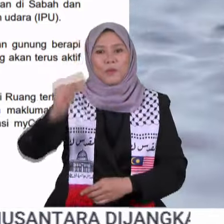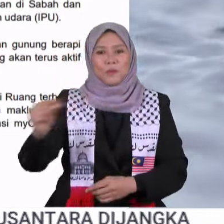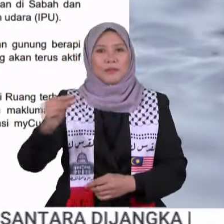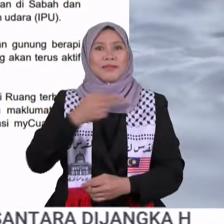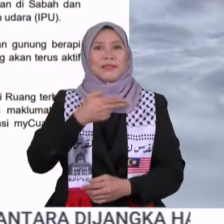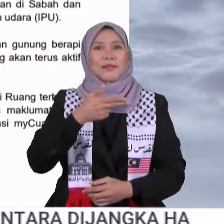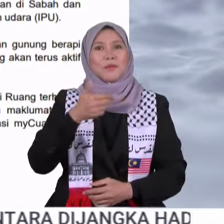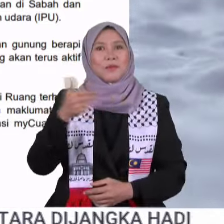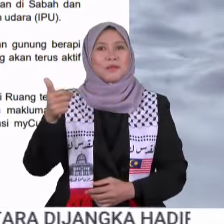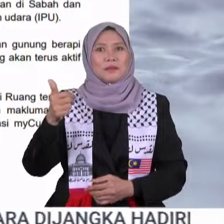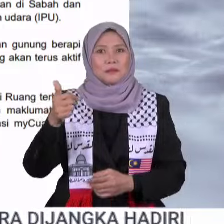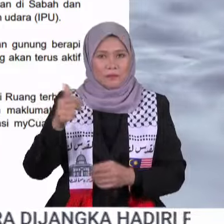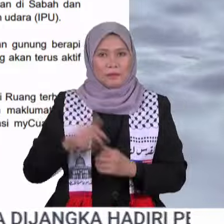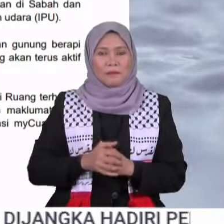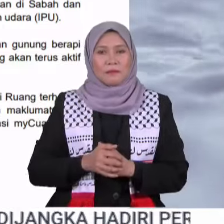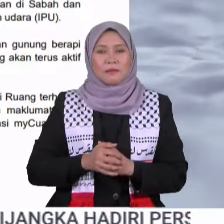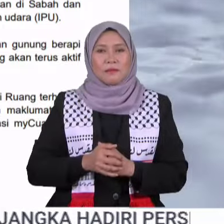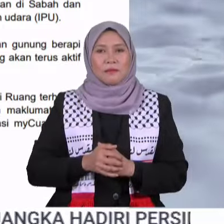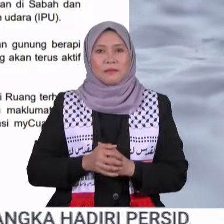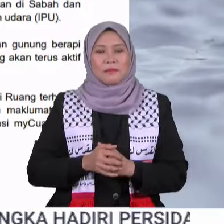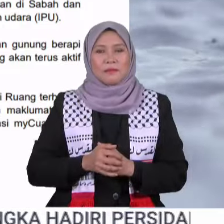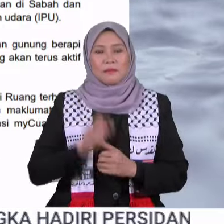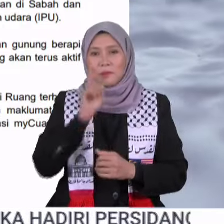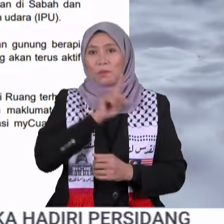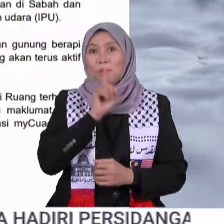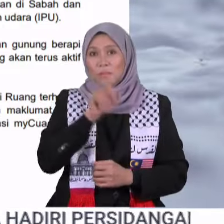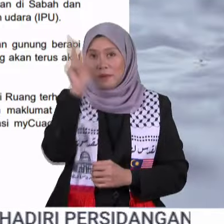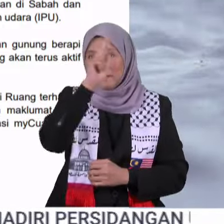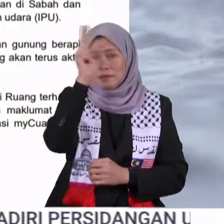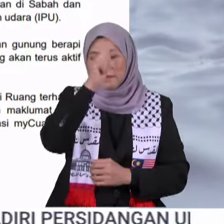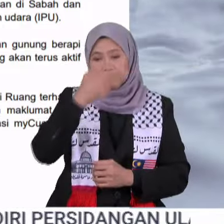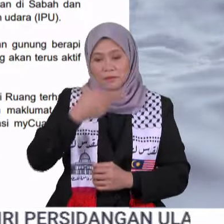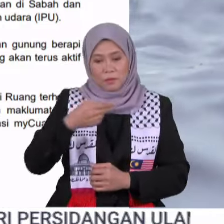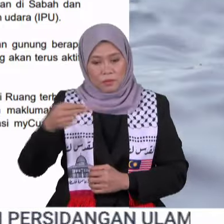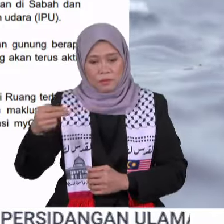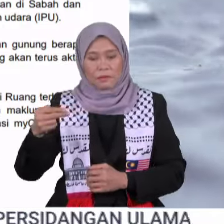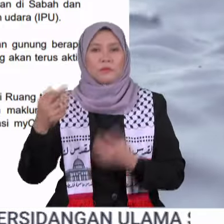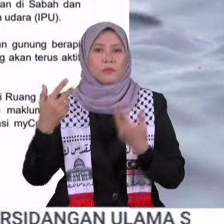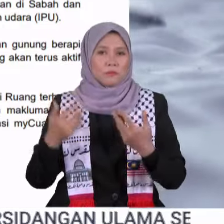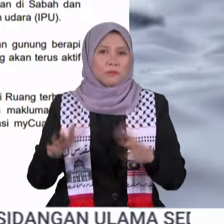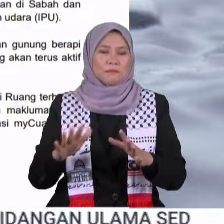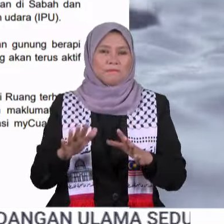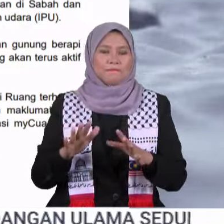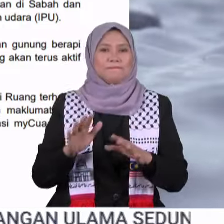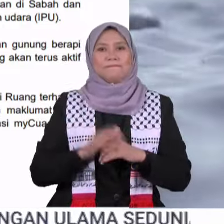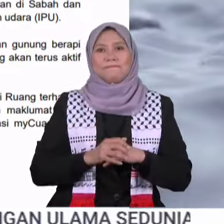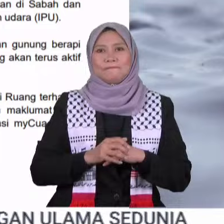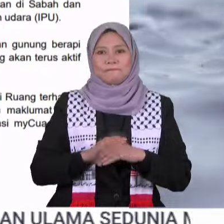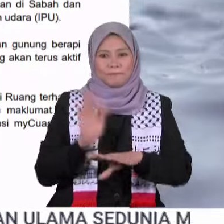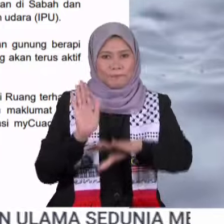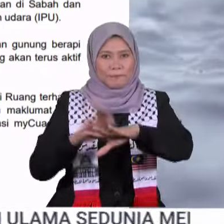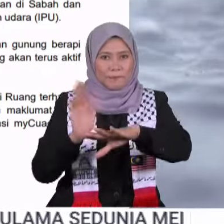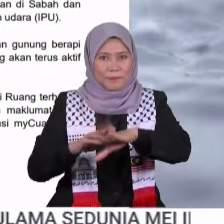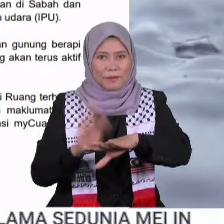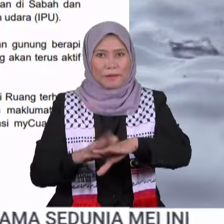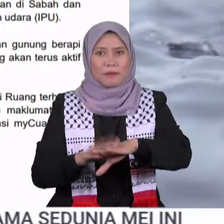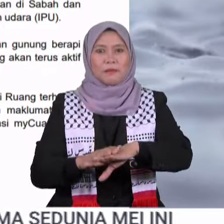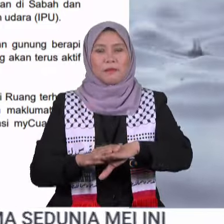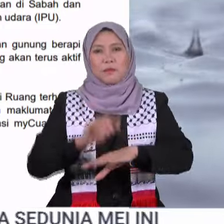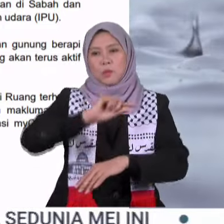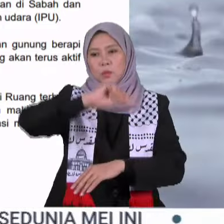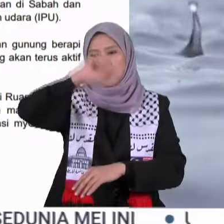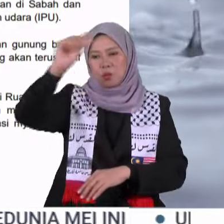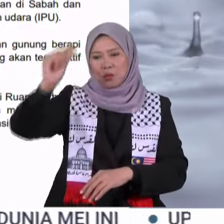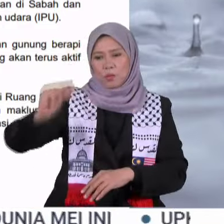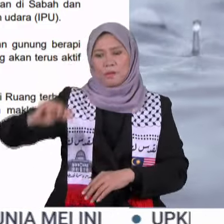Sulawesi Indonesia pada hari yang sebelumnya, dan pihak kerajaan Indonesia juga sebenarnya telah pun mempertingkatkan amaran letusan gunung